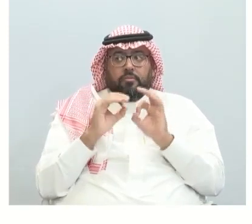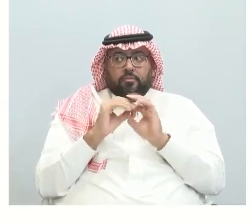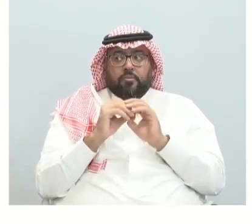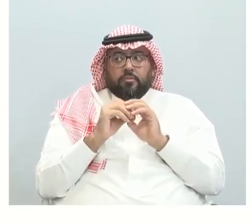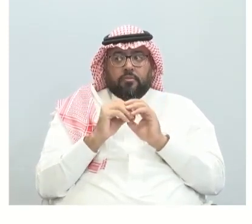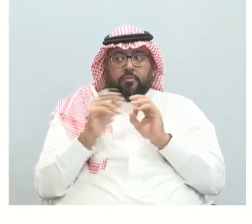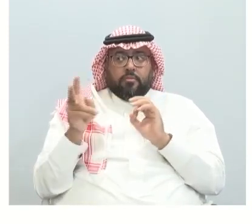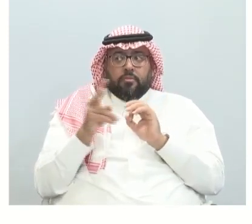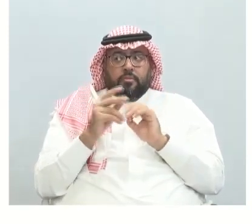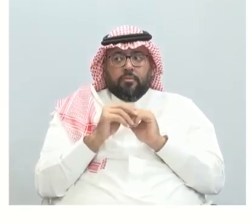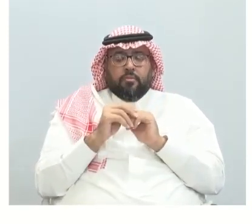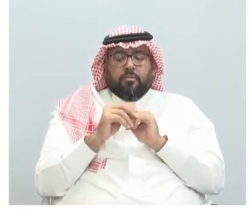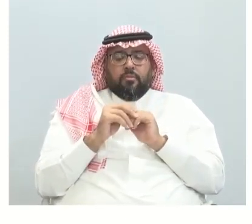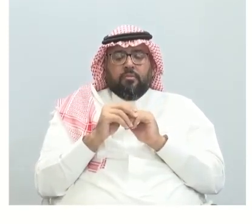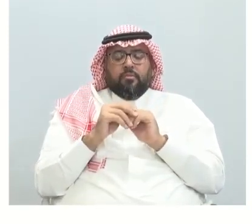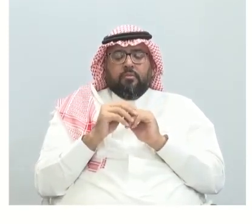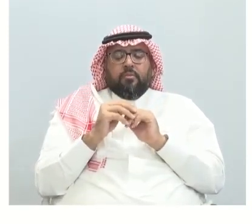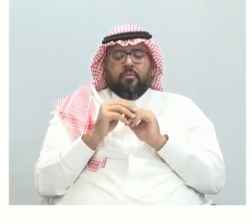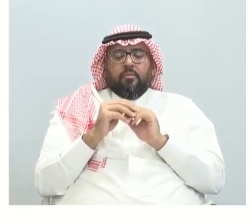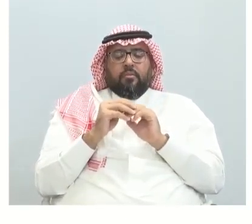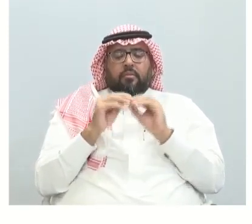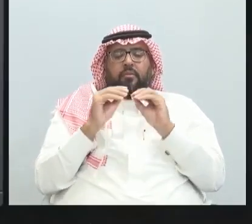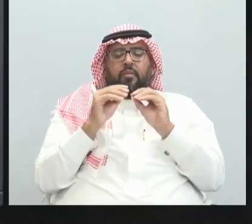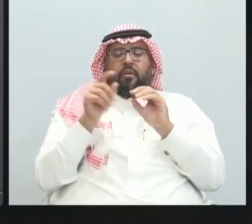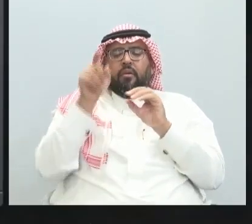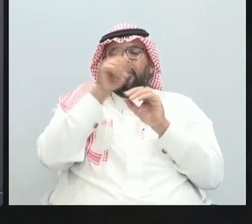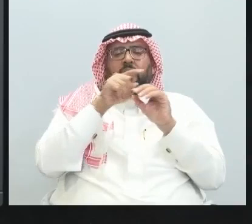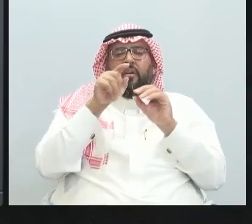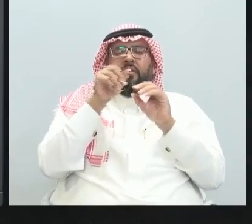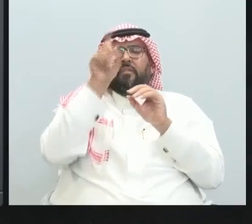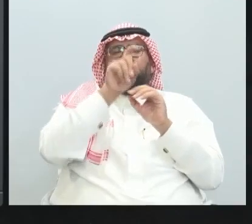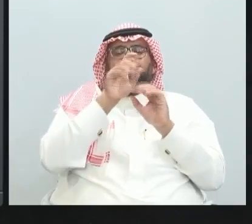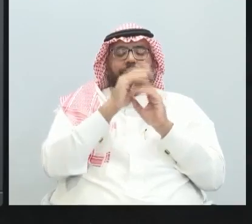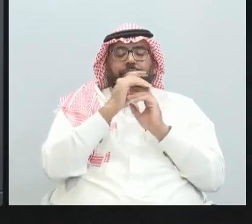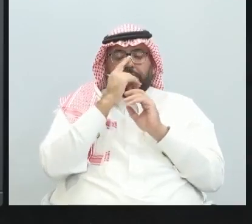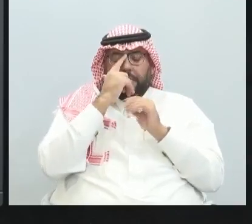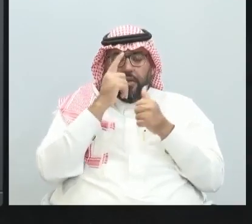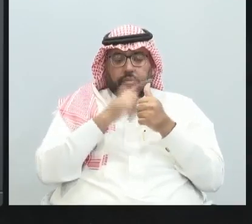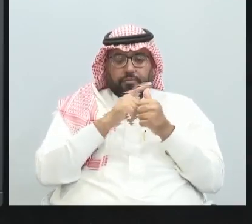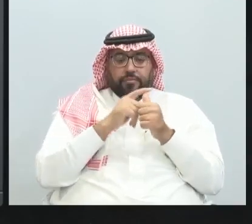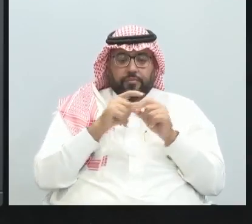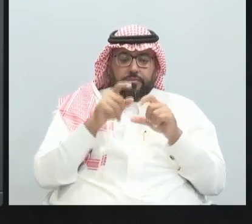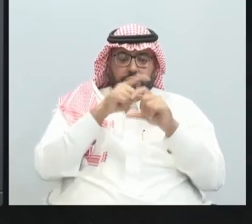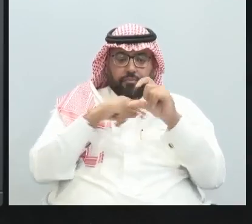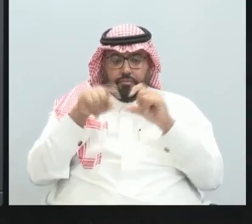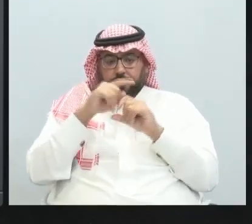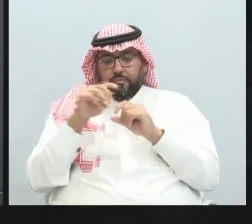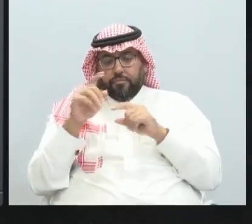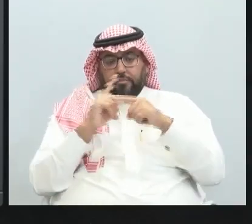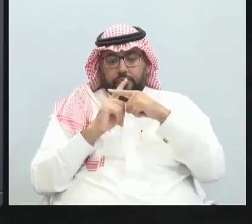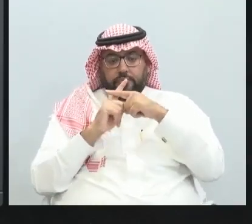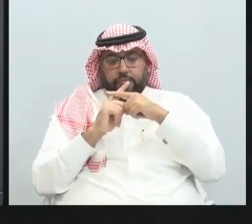اشاره المساواه هي اشاره الثالثه اذا حددنا في هذه الاسئله اولا عوضنا على اشاره الجمع